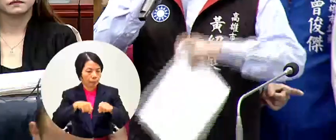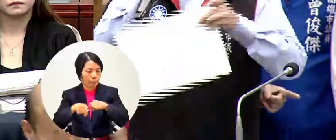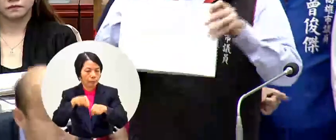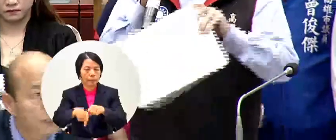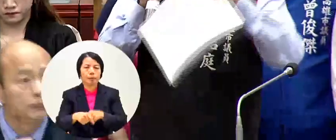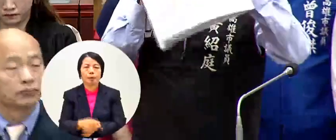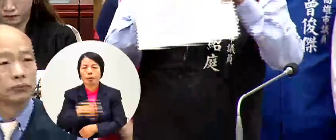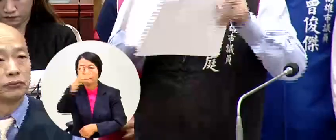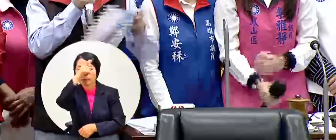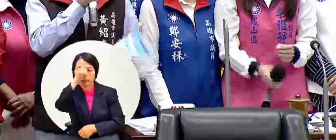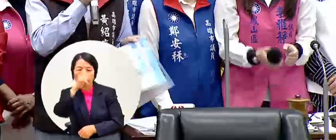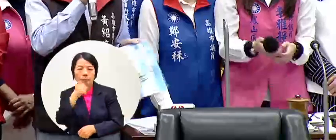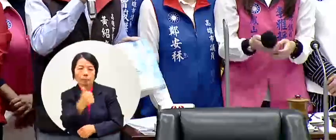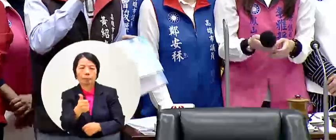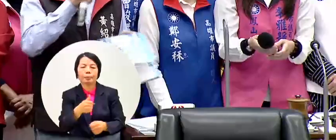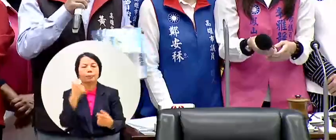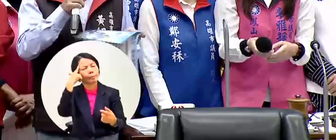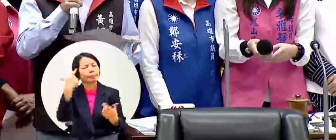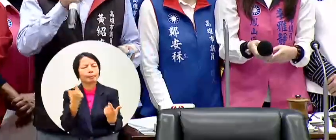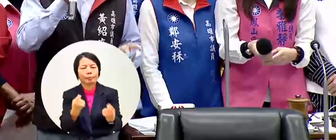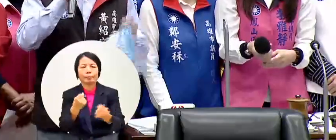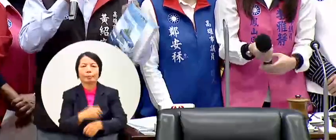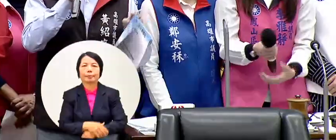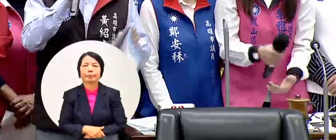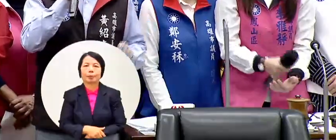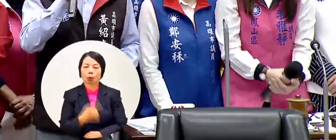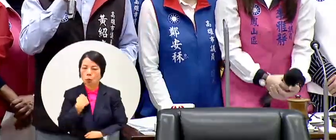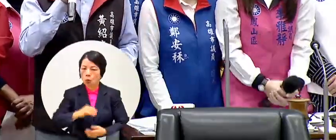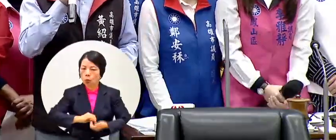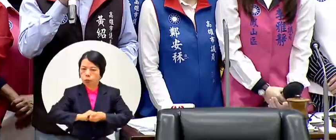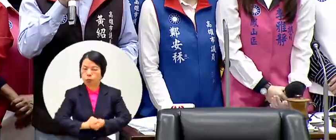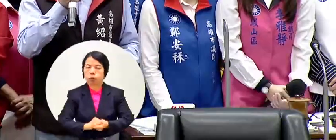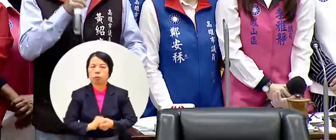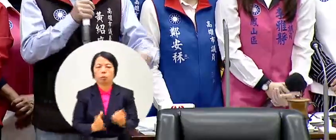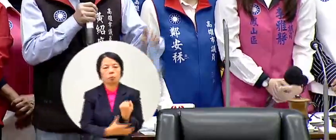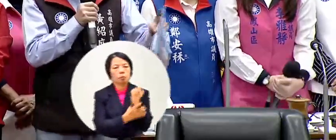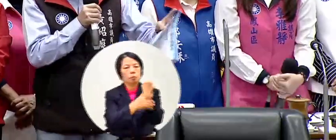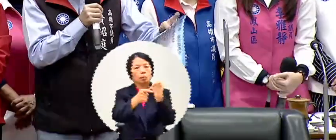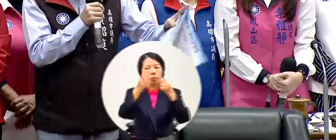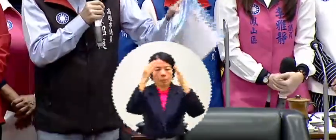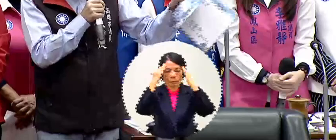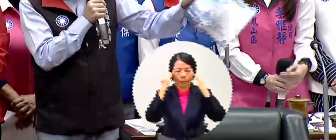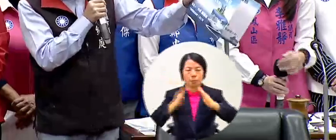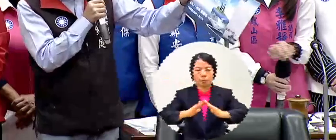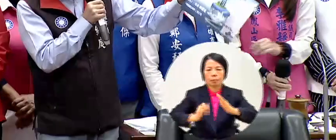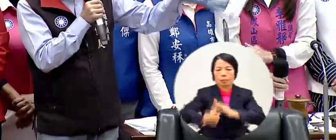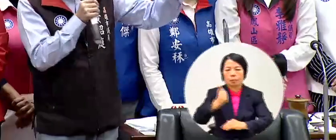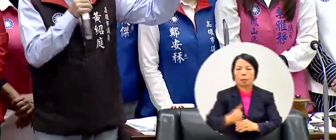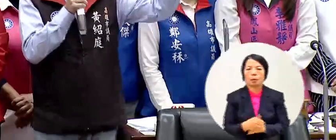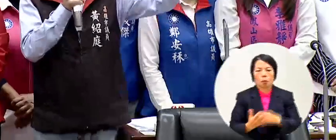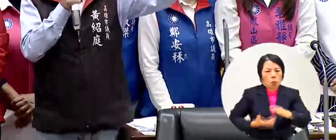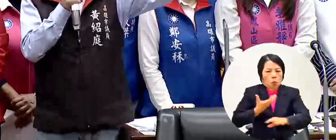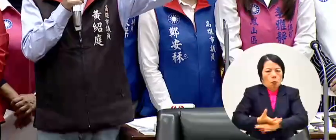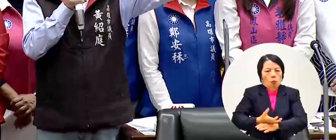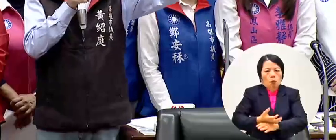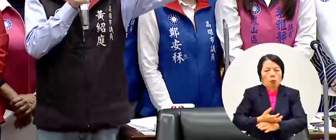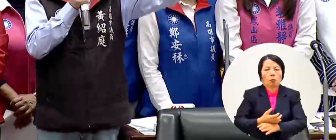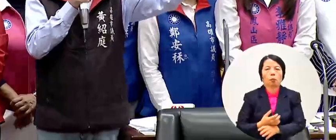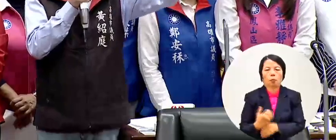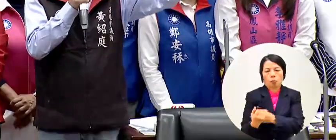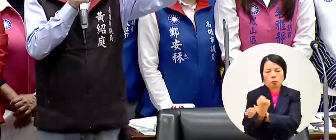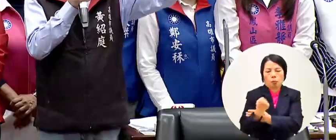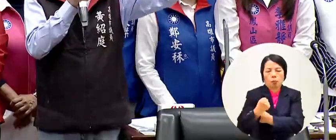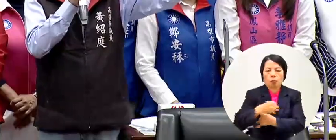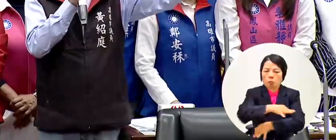我们绝对支持我们韩市长全力拼经济。所以我刚刚看了一下你这个施政简报，你的